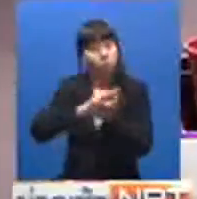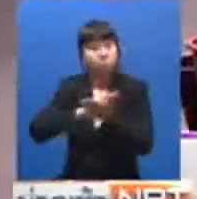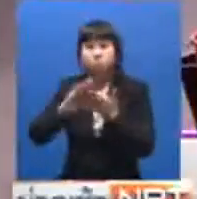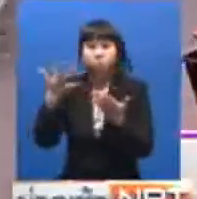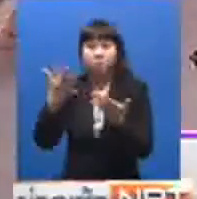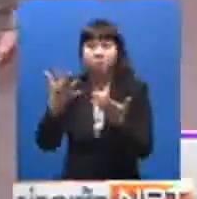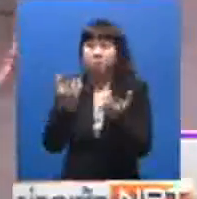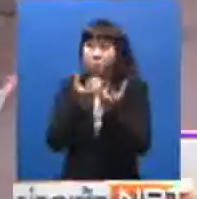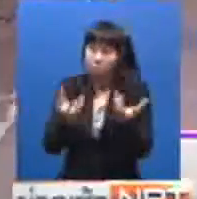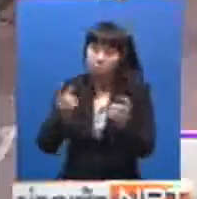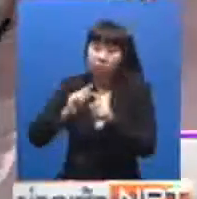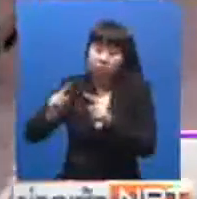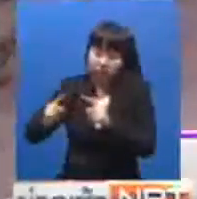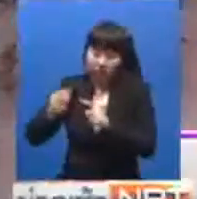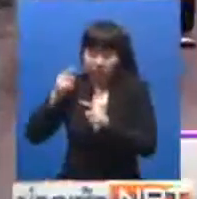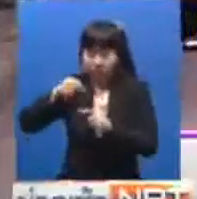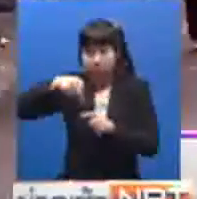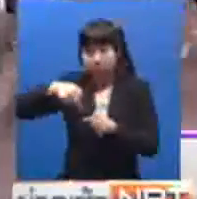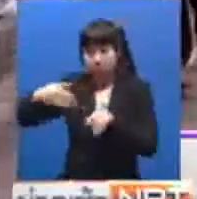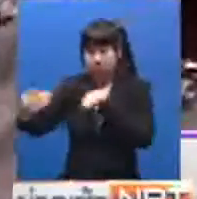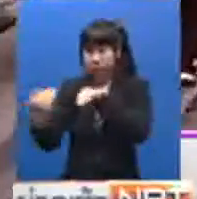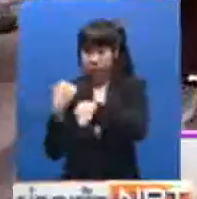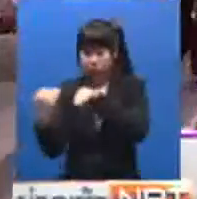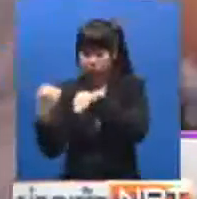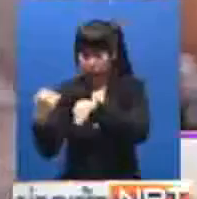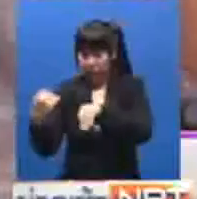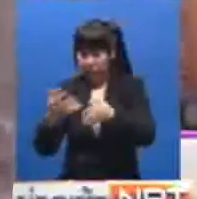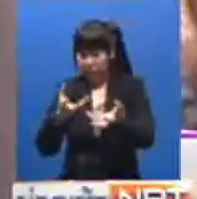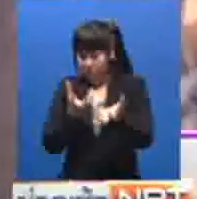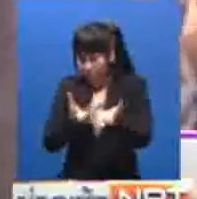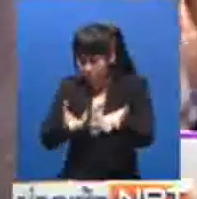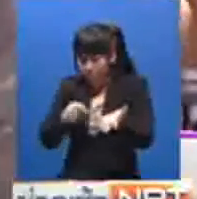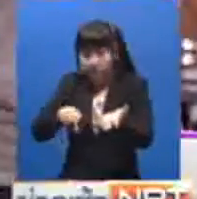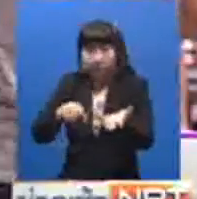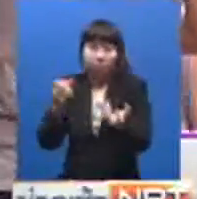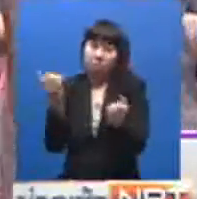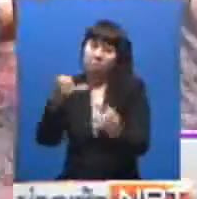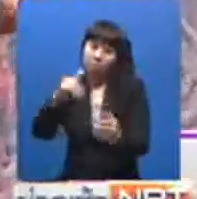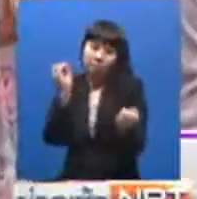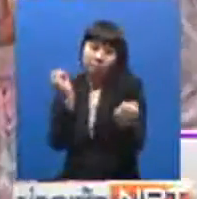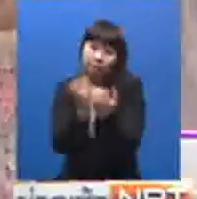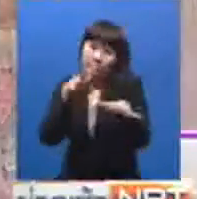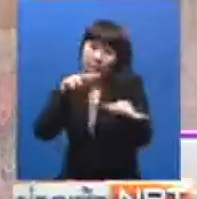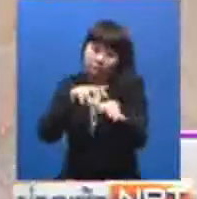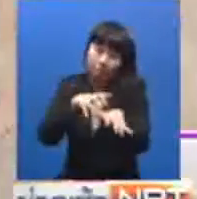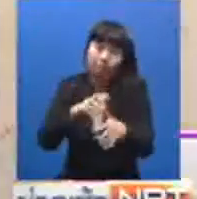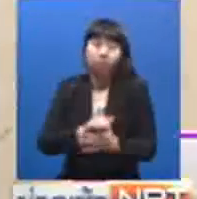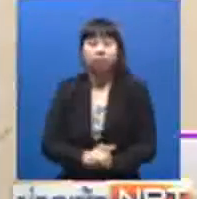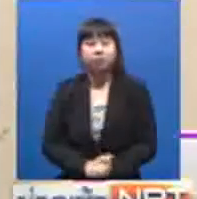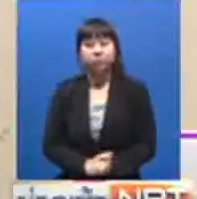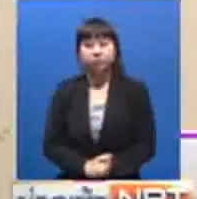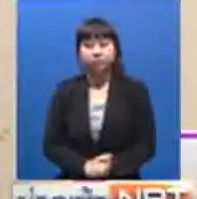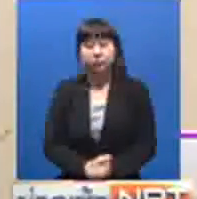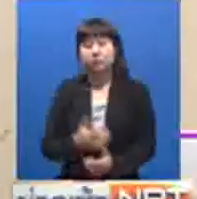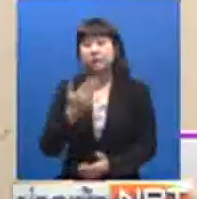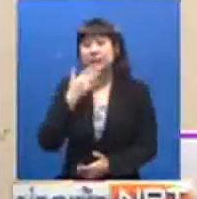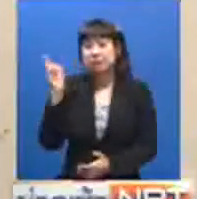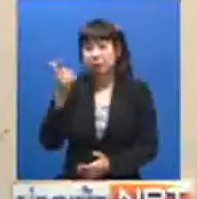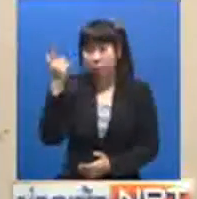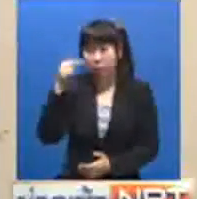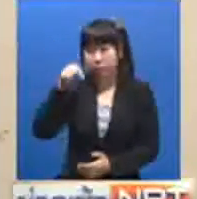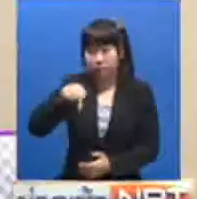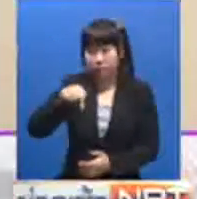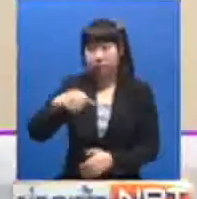และอุปกรณ์ต่างๆล้ำลงมาบนพื้นผิวการจราจรทำให้เสี่ยงต่อการเกิดอุบัติเหตุ เพราะว่าถนนสีลมเนี่ยเป็นถนนที่